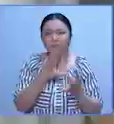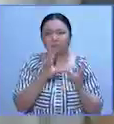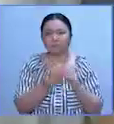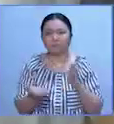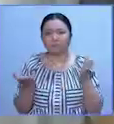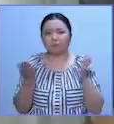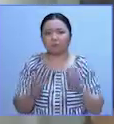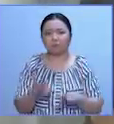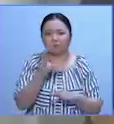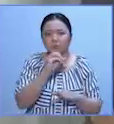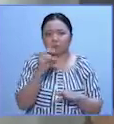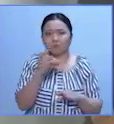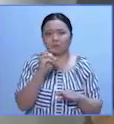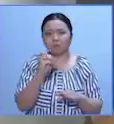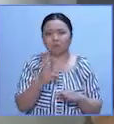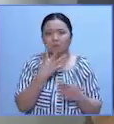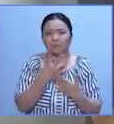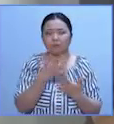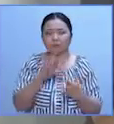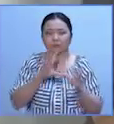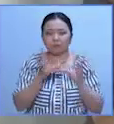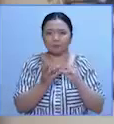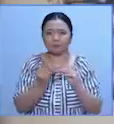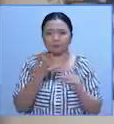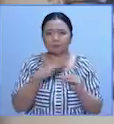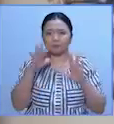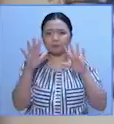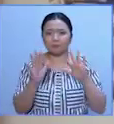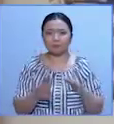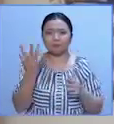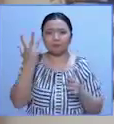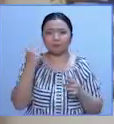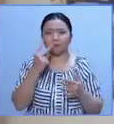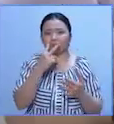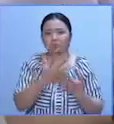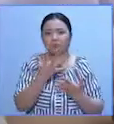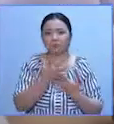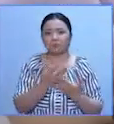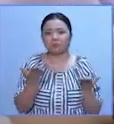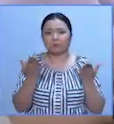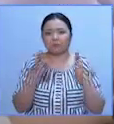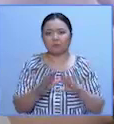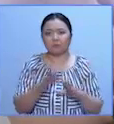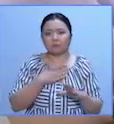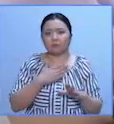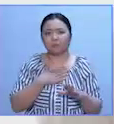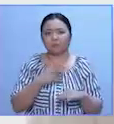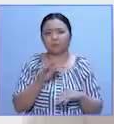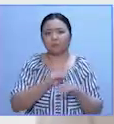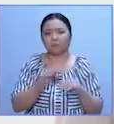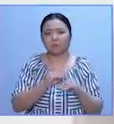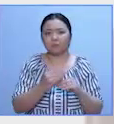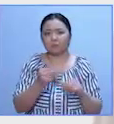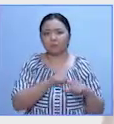өз елі жері үшін еңбек еткен тұлға мәңгілік халық жадында. Еңбектері ұрпақтан ұрпаққа жетіп, ұлттық мұра болып қалатыны